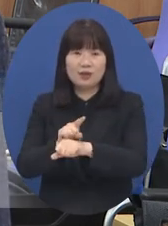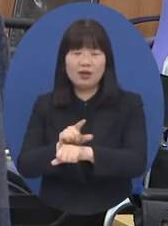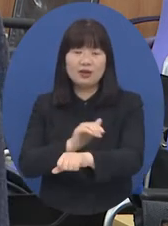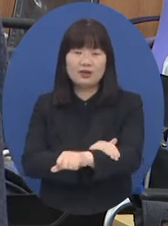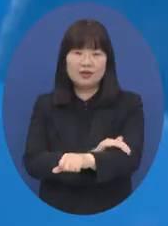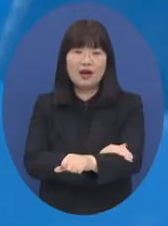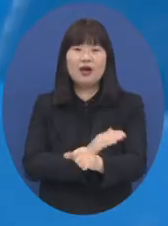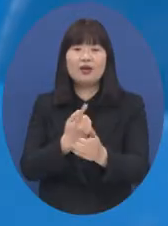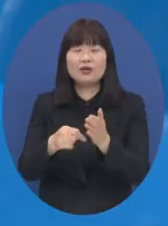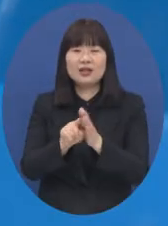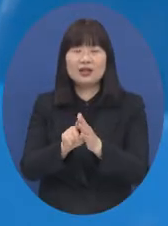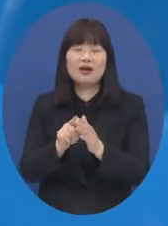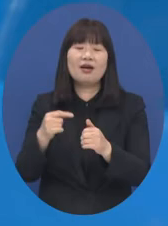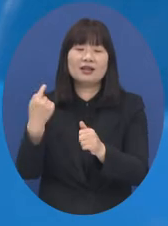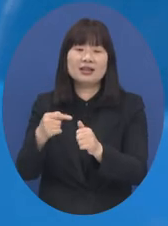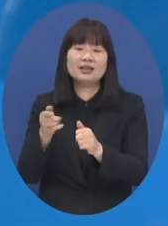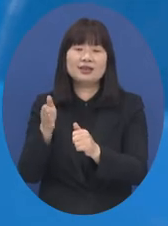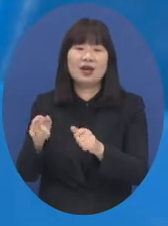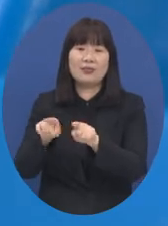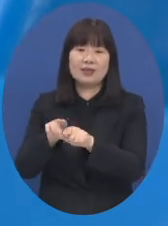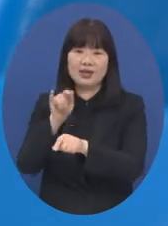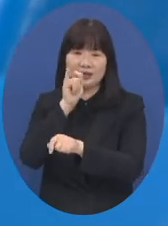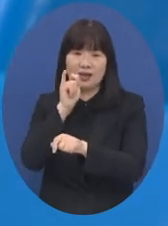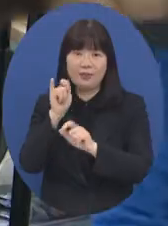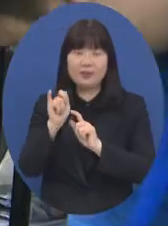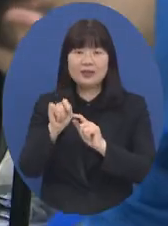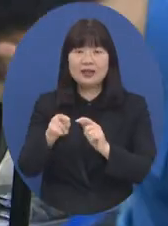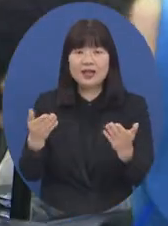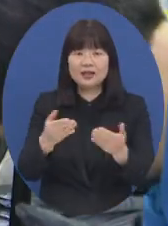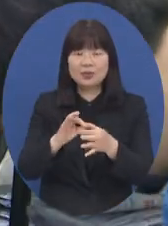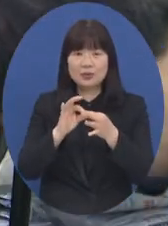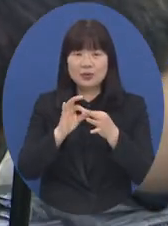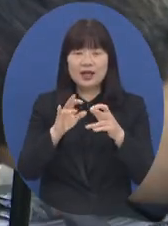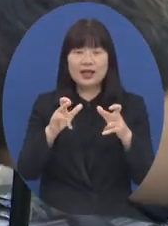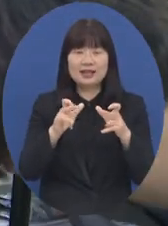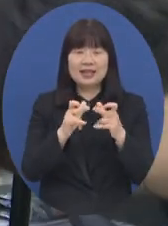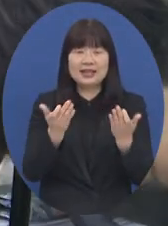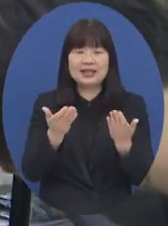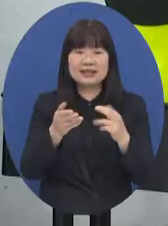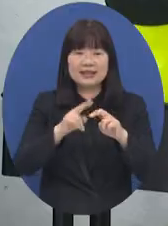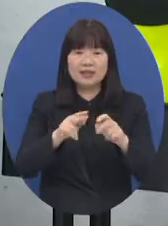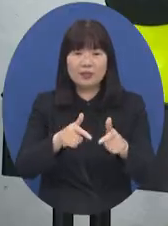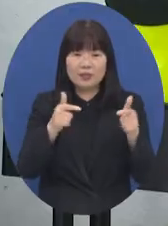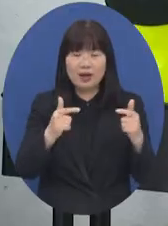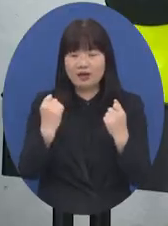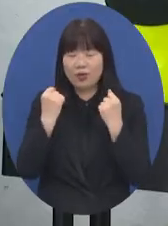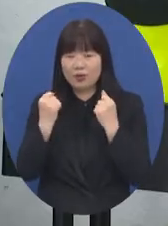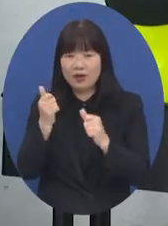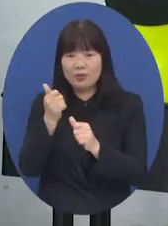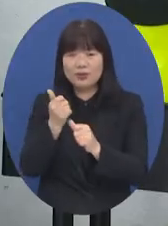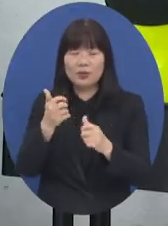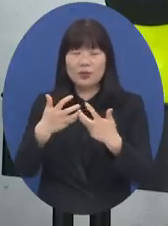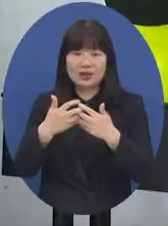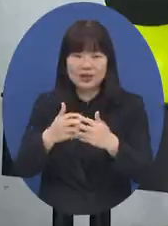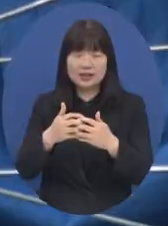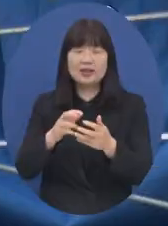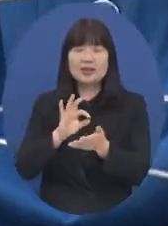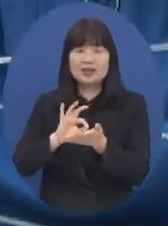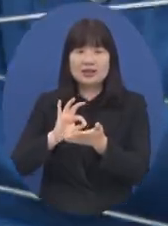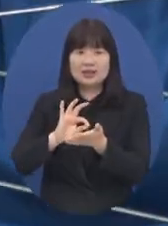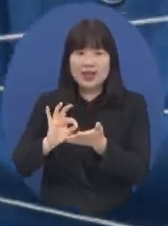병행할 계획입니다. 발달장애인 보조기기 관리사를 통해 장애인 일자리 창출과 건강한 보조기기 이용 환경